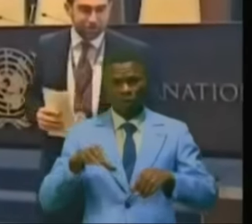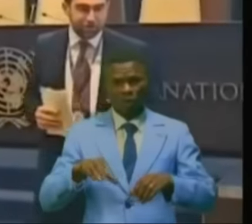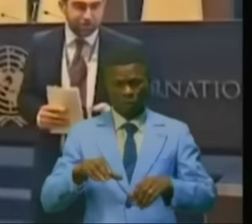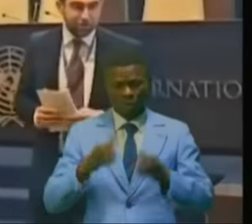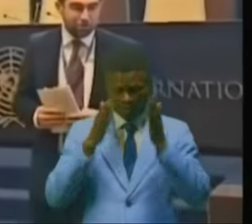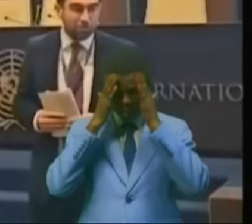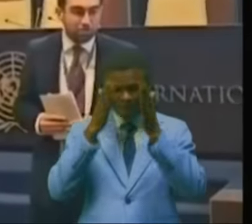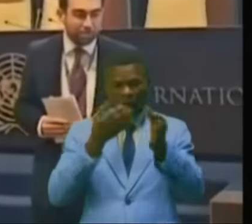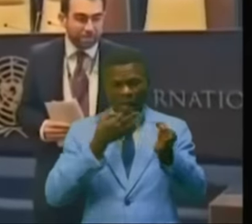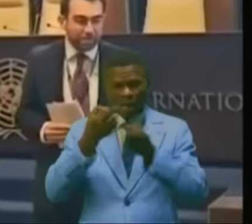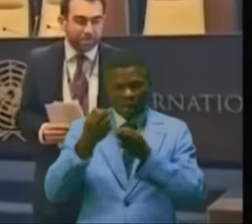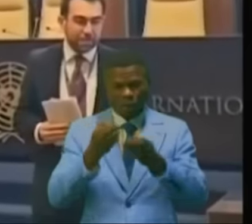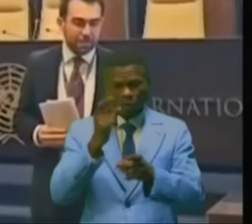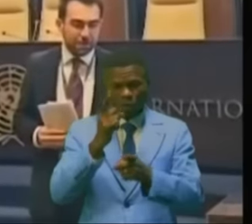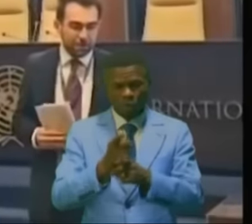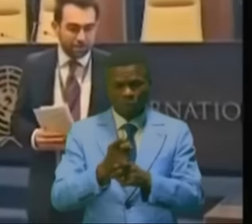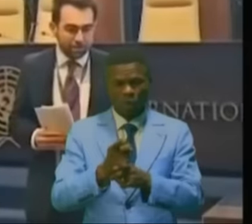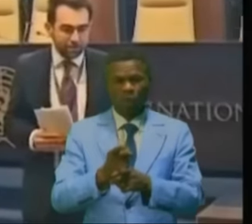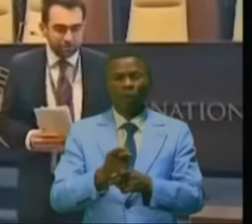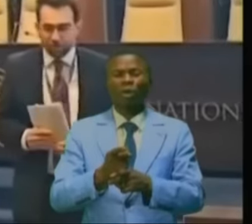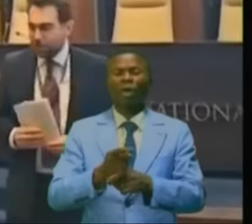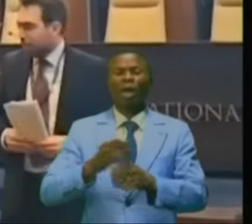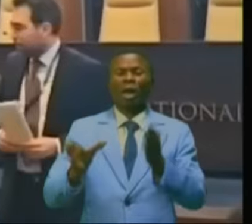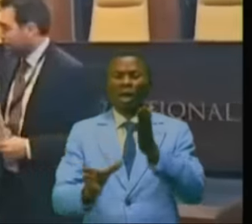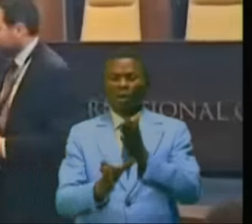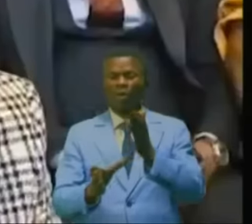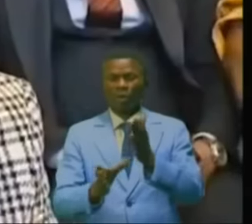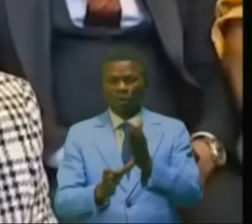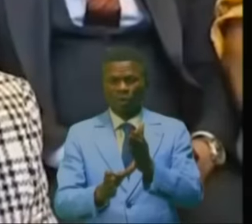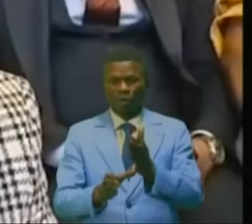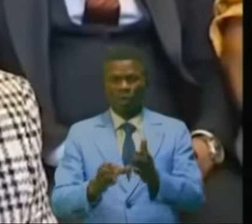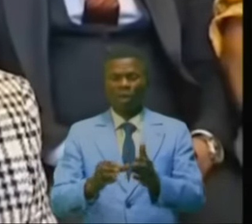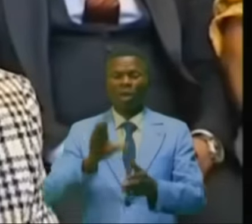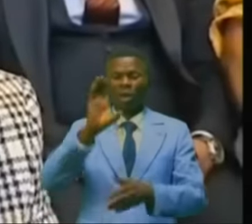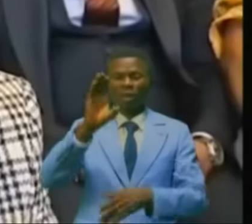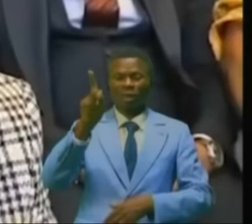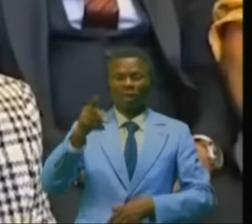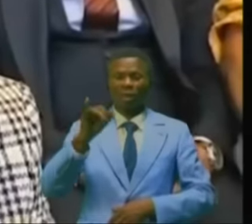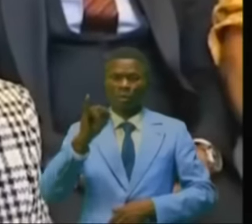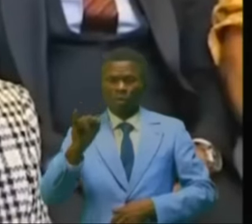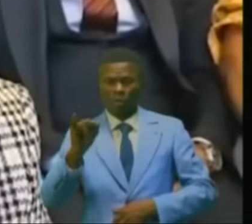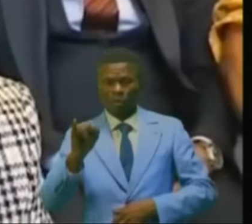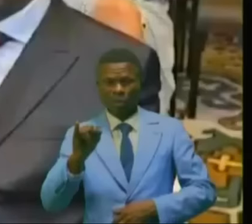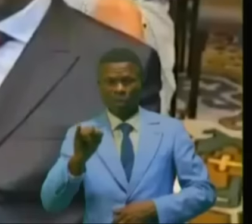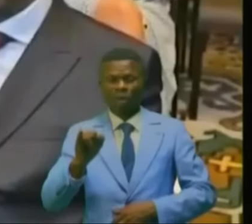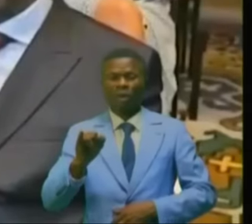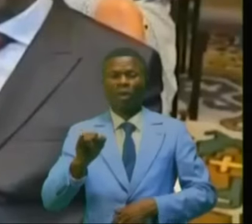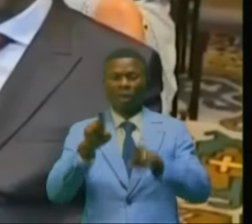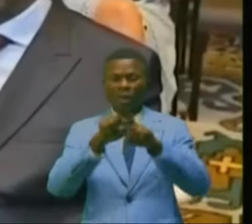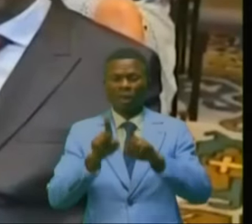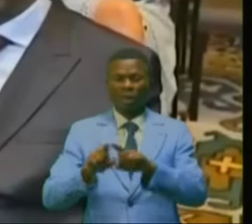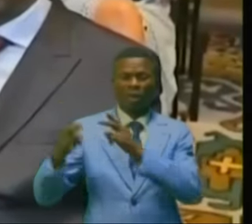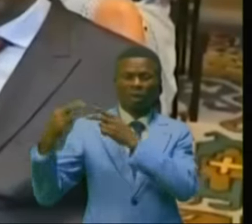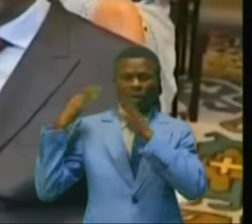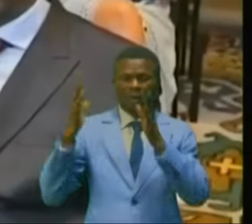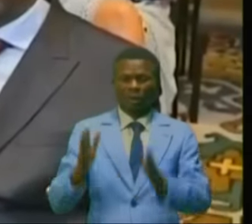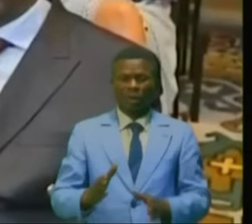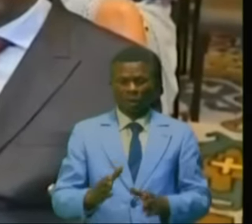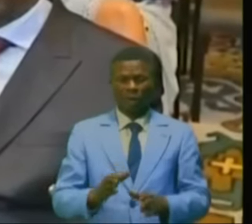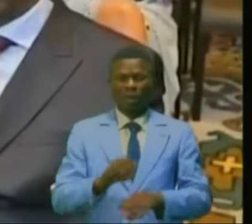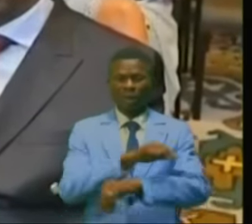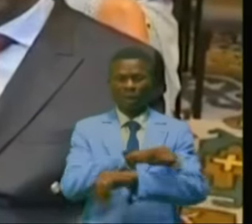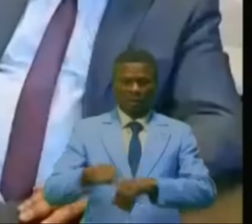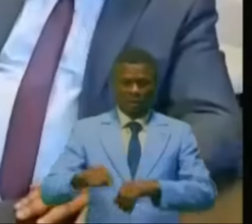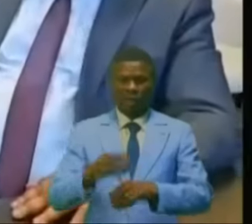des explications du procureur général adjoint de cette Cour internationale, Mam Niang, et les responsables du greffe,